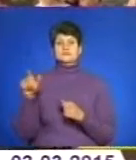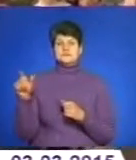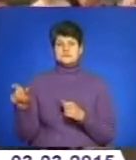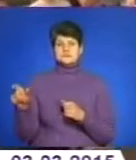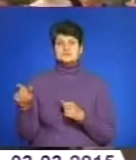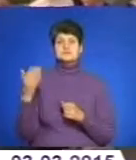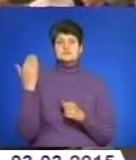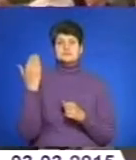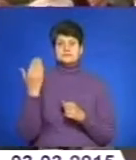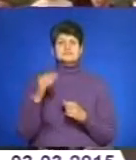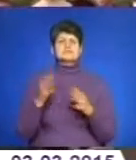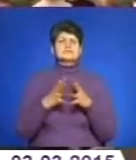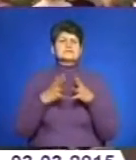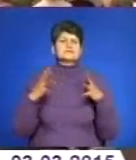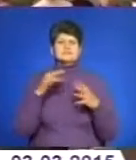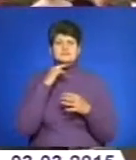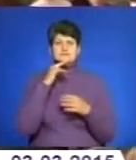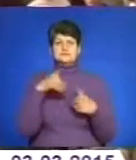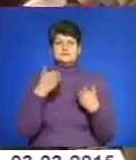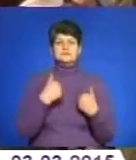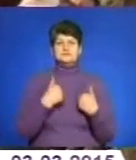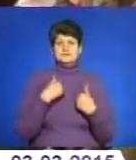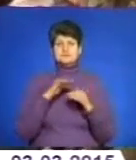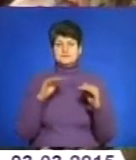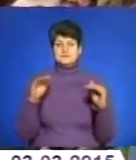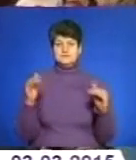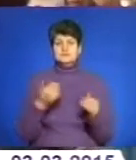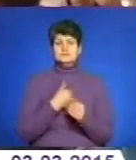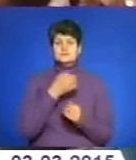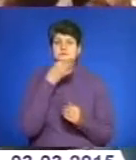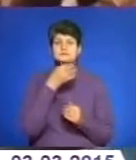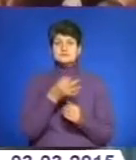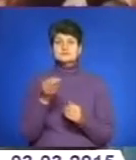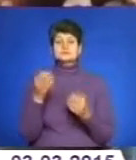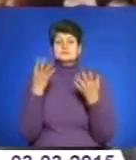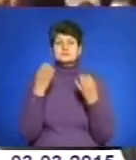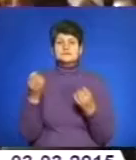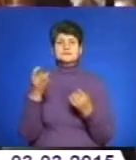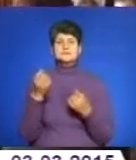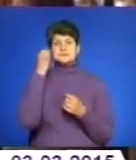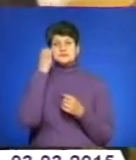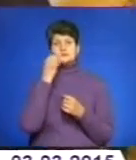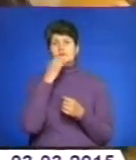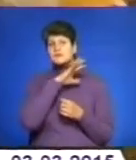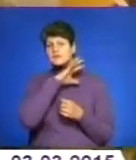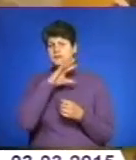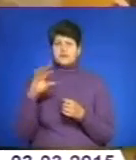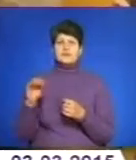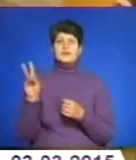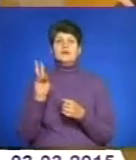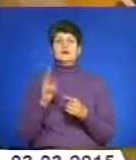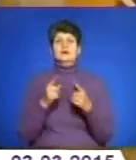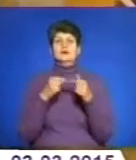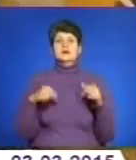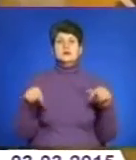вони велику увагу приділяють нашим дітям. Хочеться сказати ще раз велике спасибі всім, хто